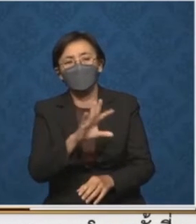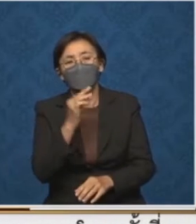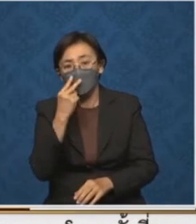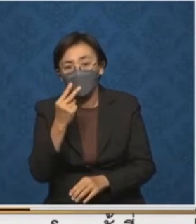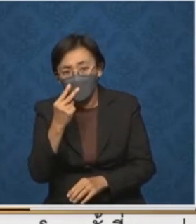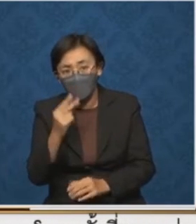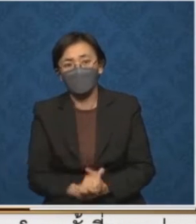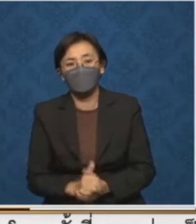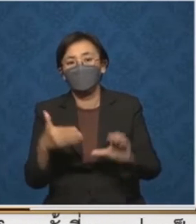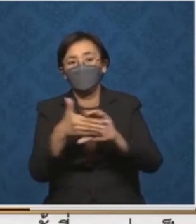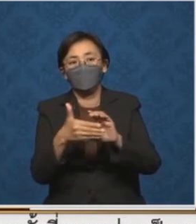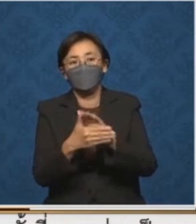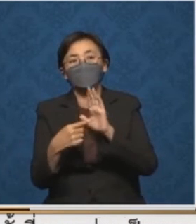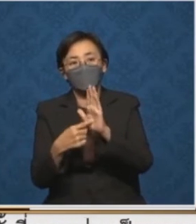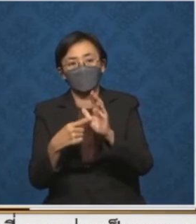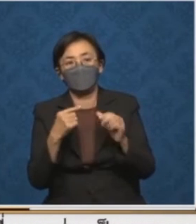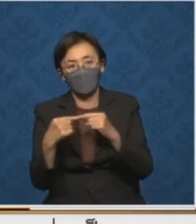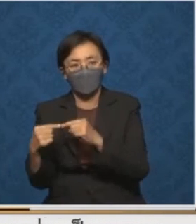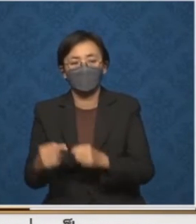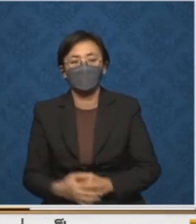นอนหบกันคื ท่ยัเราเมอเลยวา Sinovac